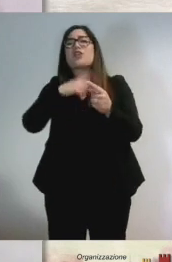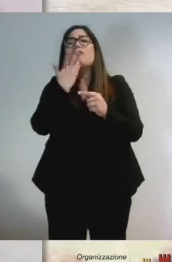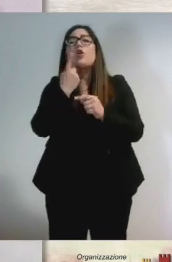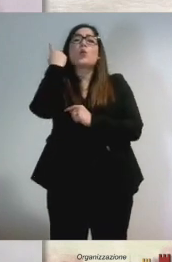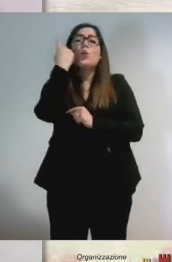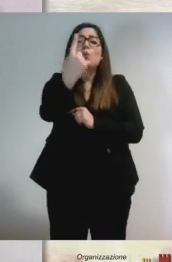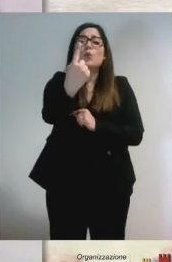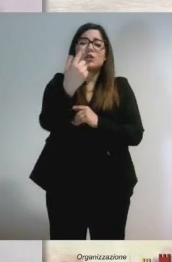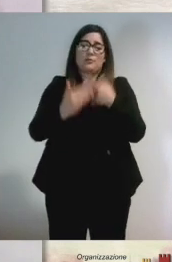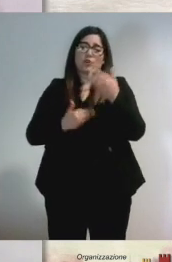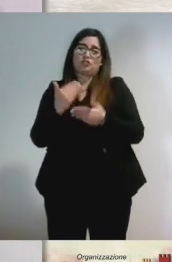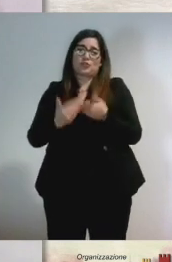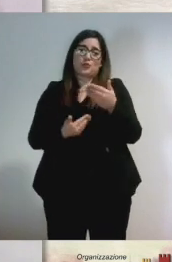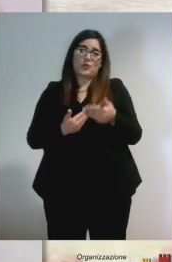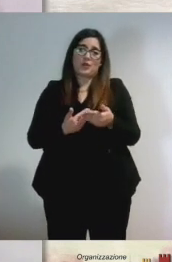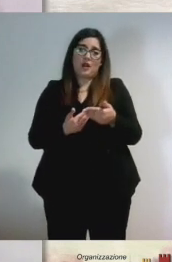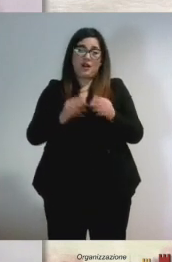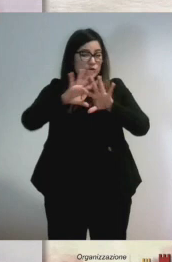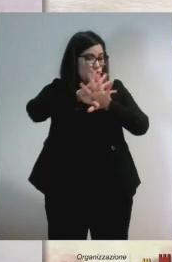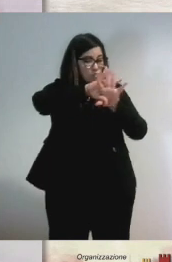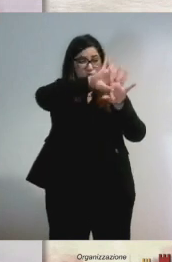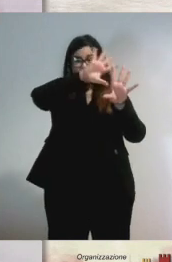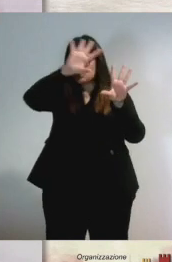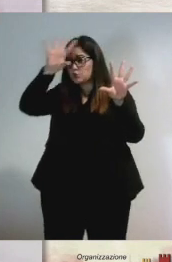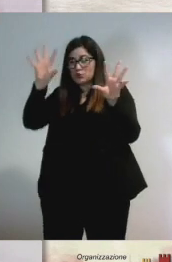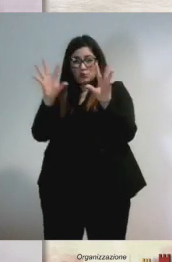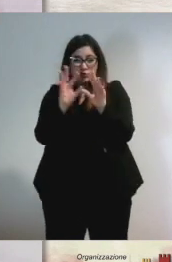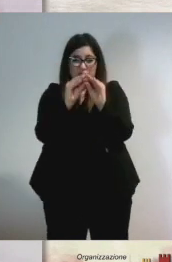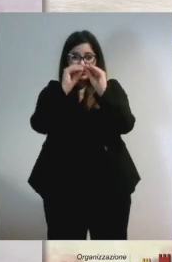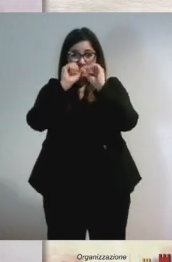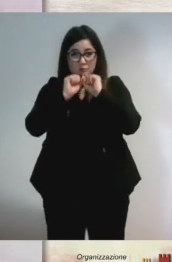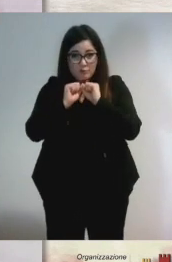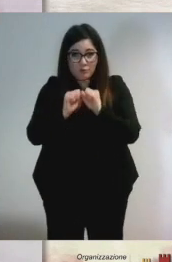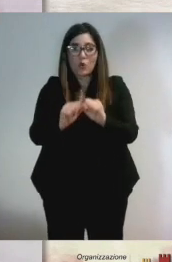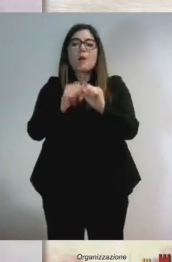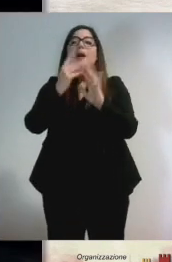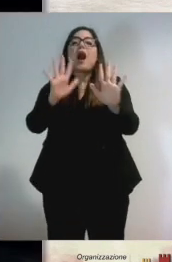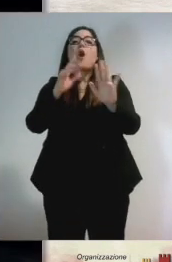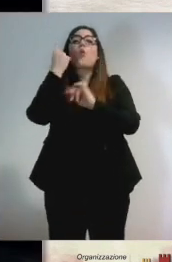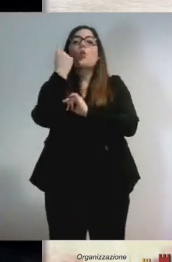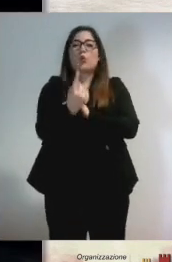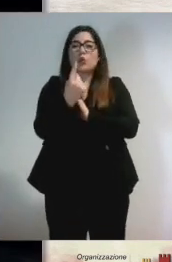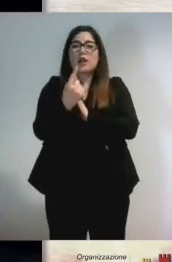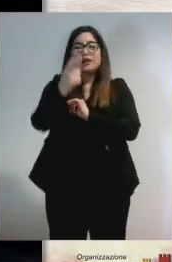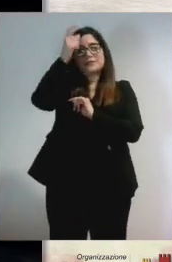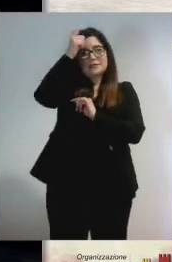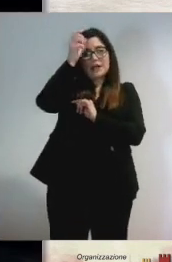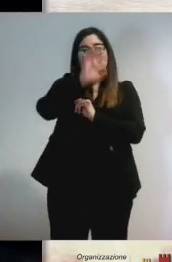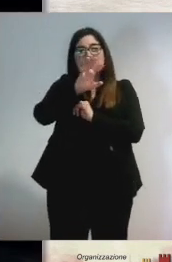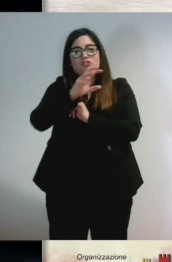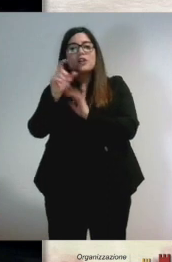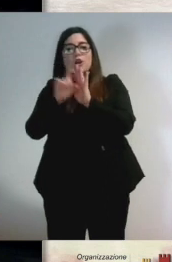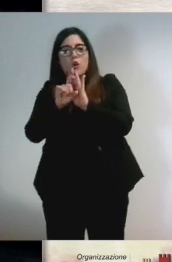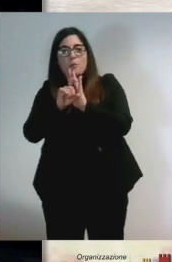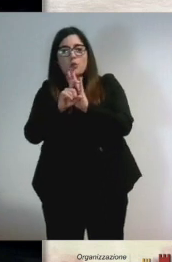dove si esprimono tutti gli attori tutte le articolazioni dello Stato e della Regione dei comuni con dei